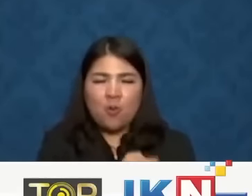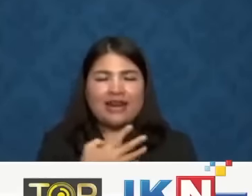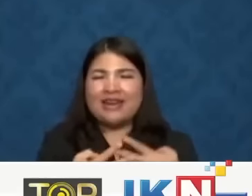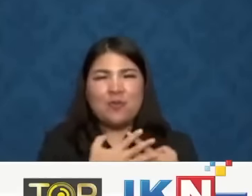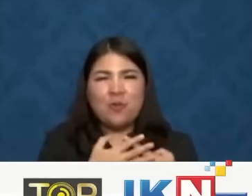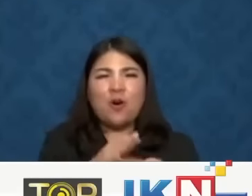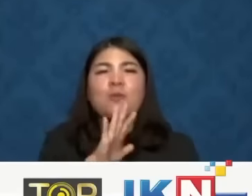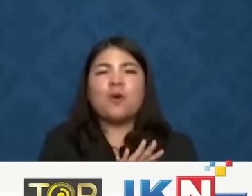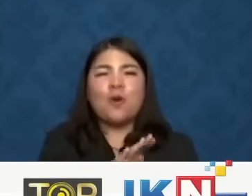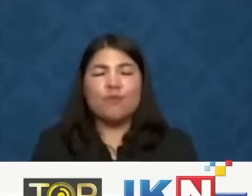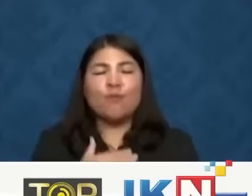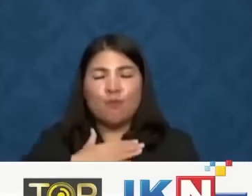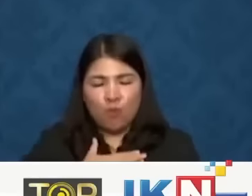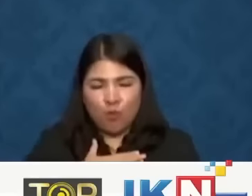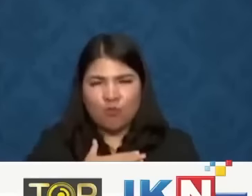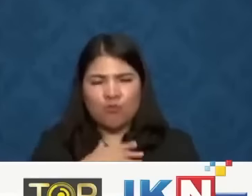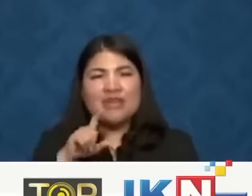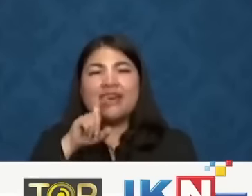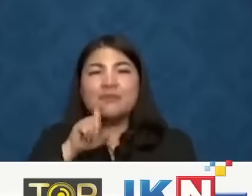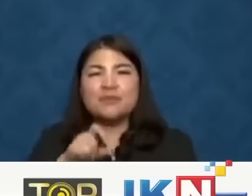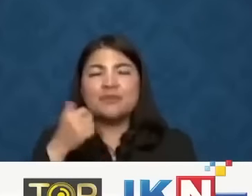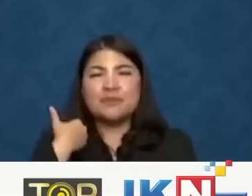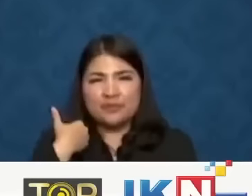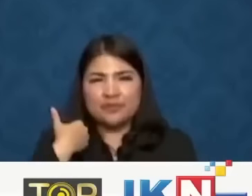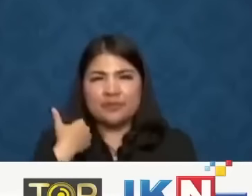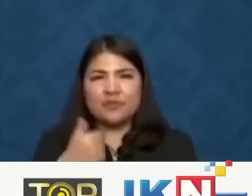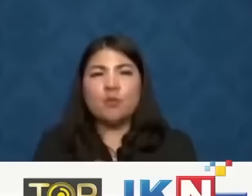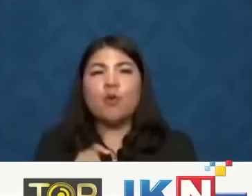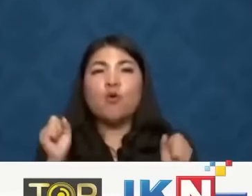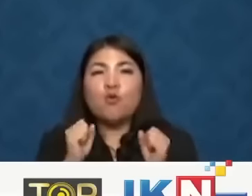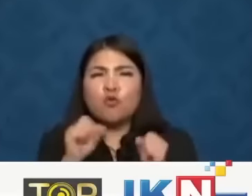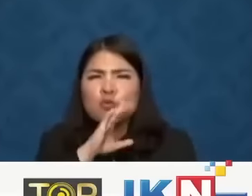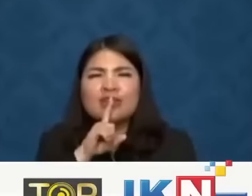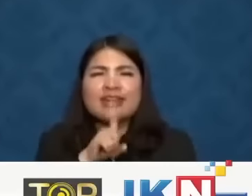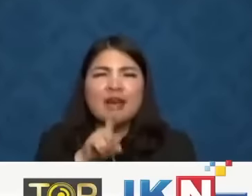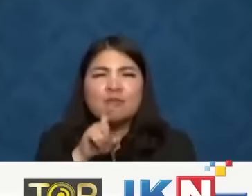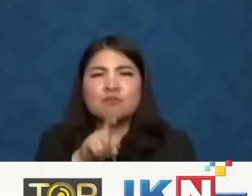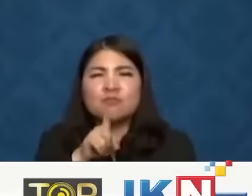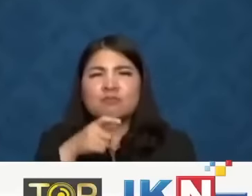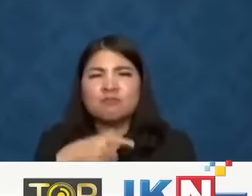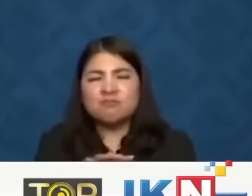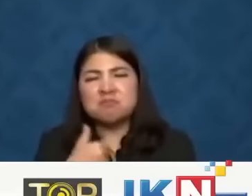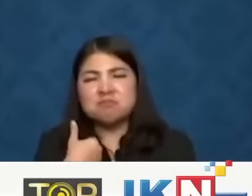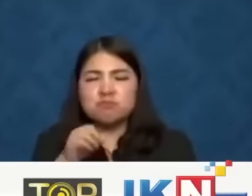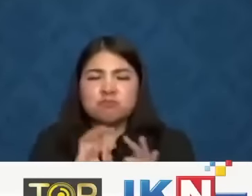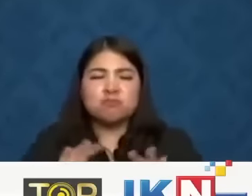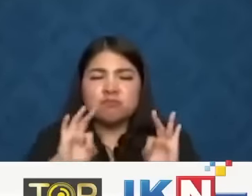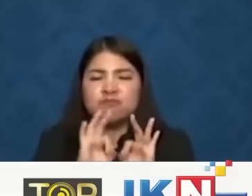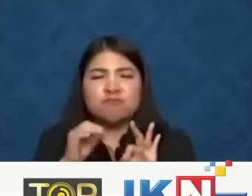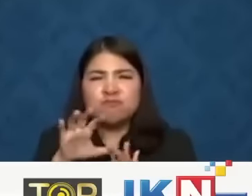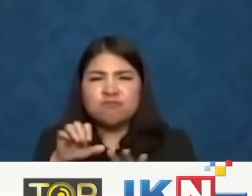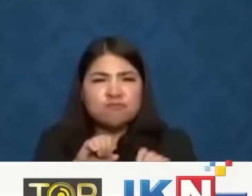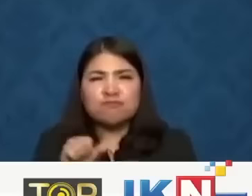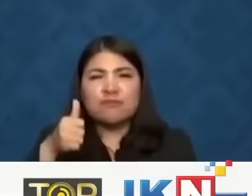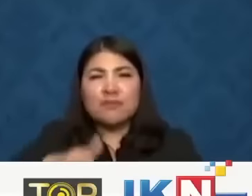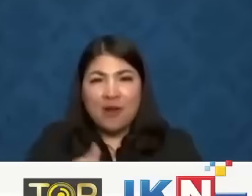ได้นะครับเพื่อเป็นประโยชน ์นี่เป็น6คำถามนะที่หมอวาโยนั้นถามทีนี้หมอวาโยบอกว่าตั้งข้อสังเกตหมอที่ผ่าตัดกระดูกคอและหั